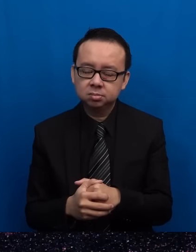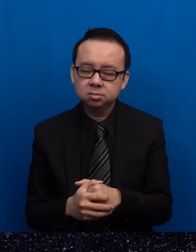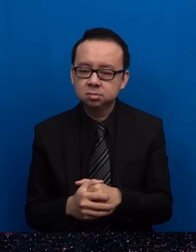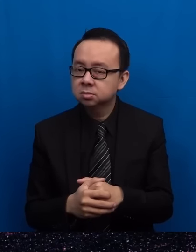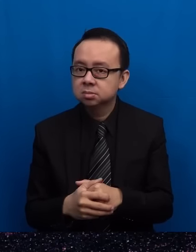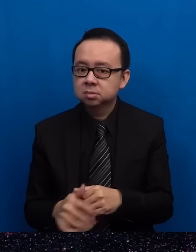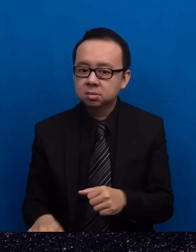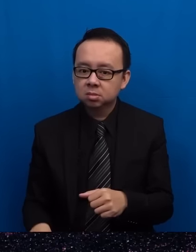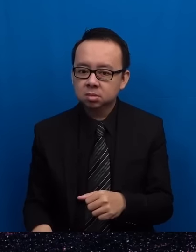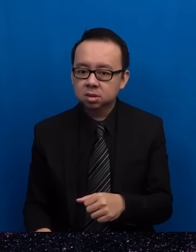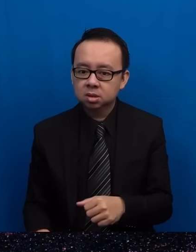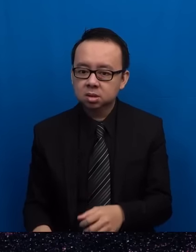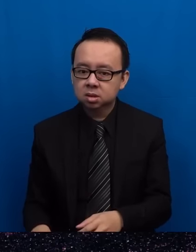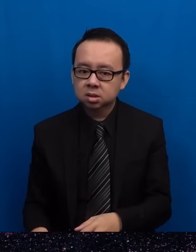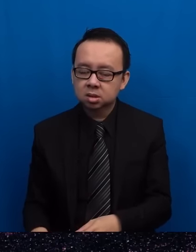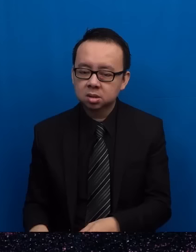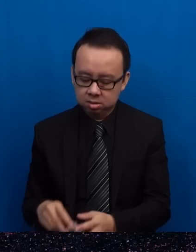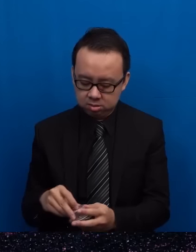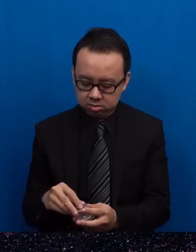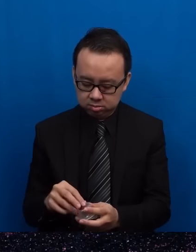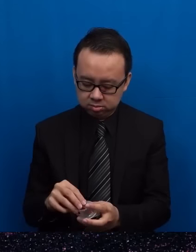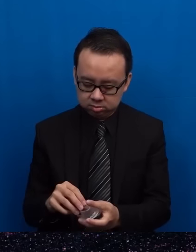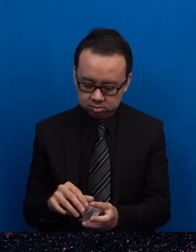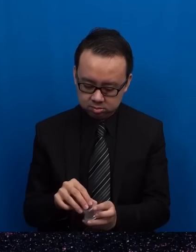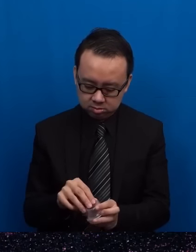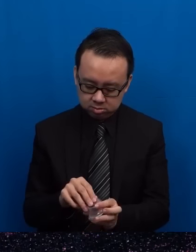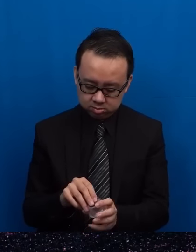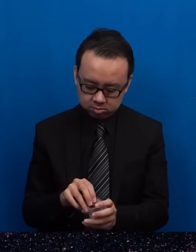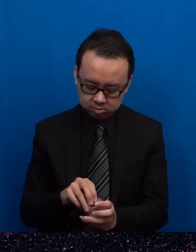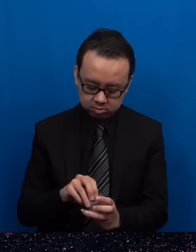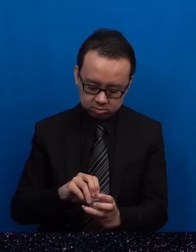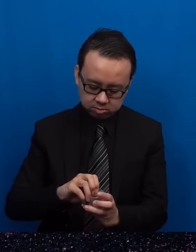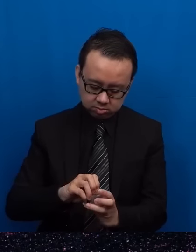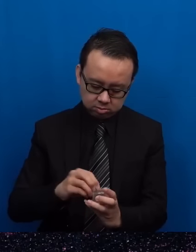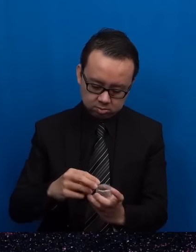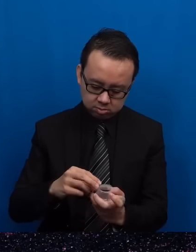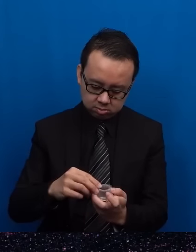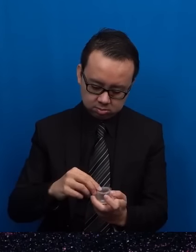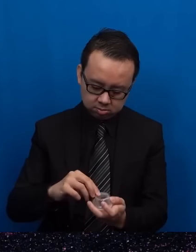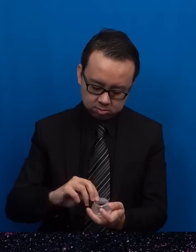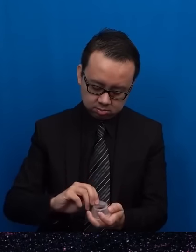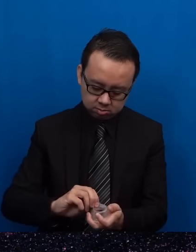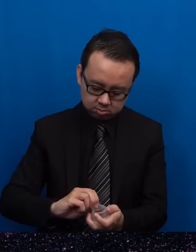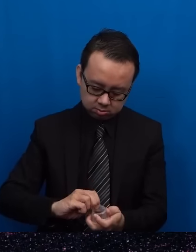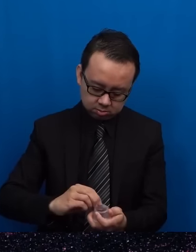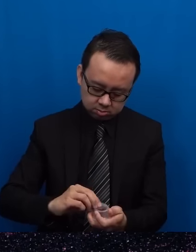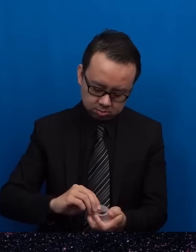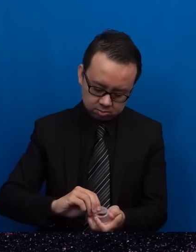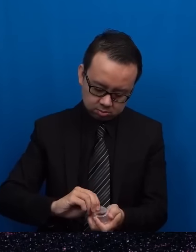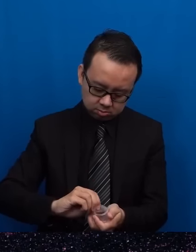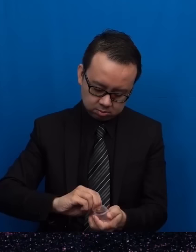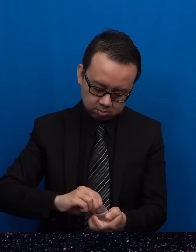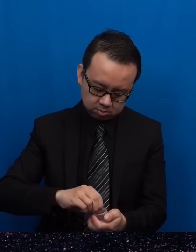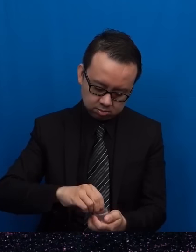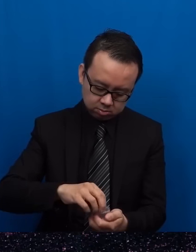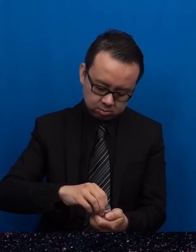Bukankah kita yakini bahwa kita sedang bersekutu dengan darah Yesus Kristus? Mari kita minum bersama-sama.